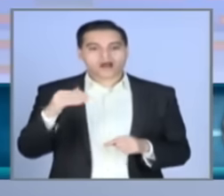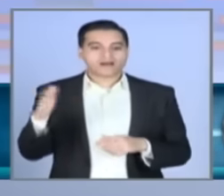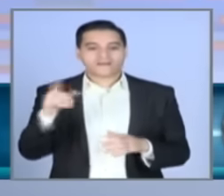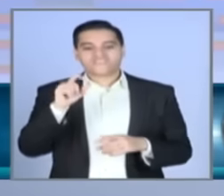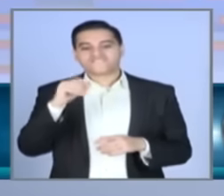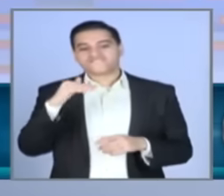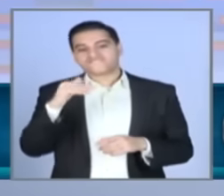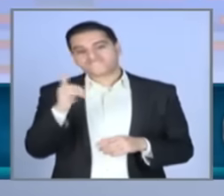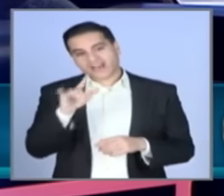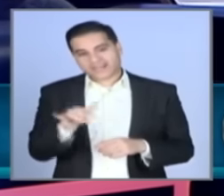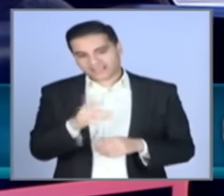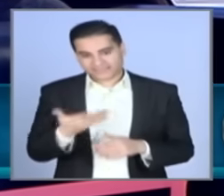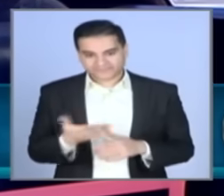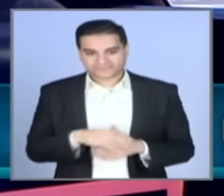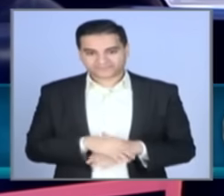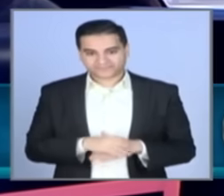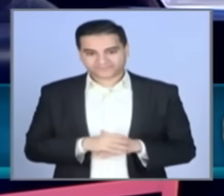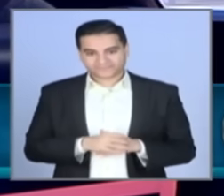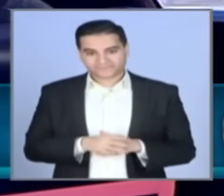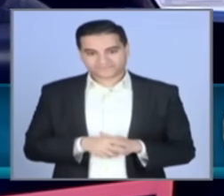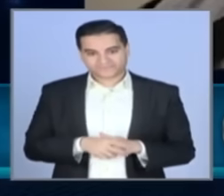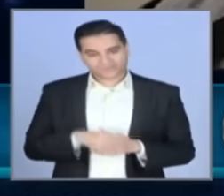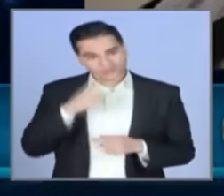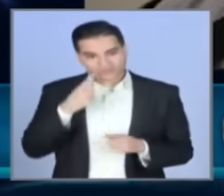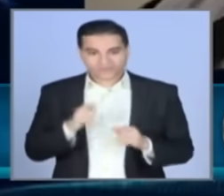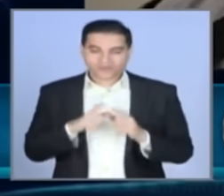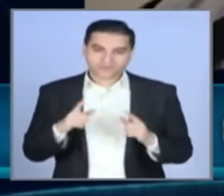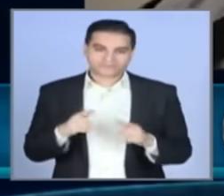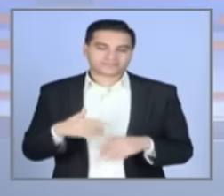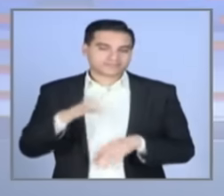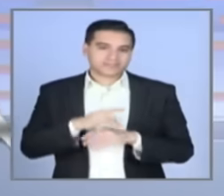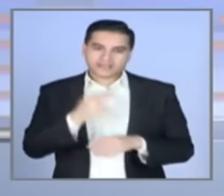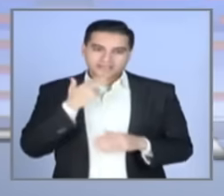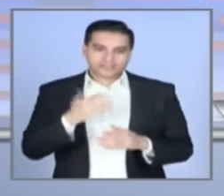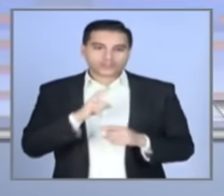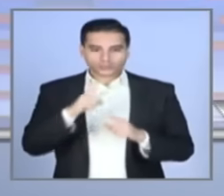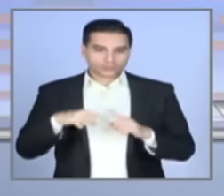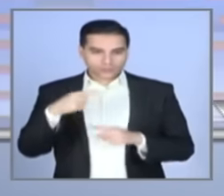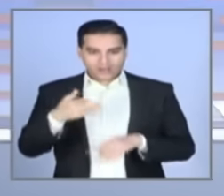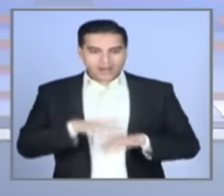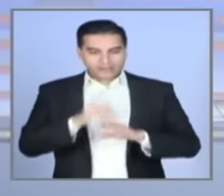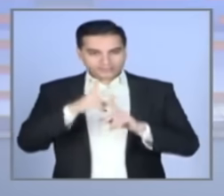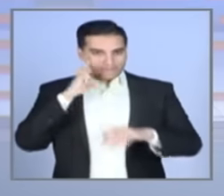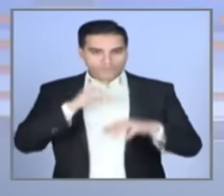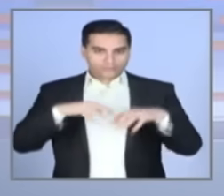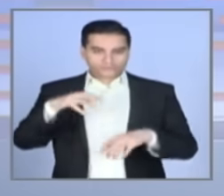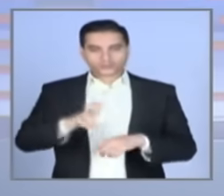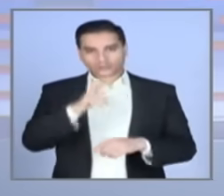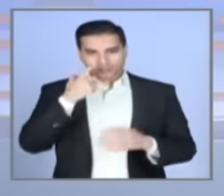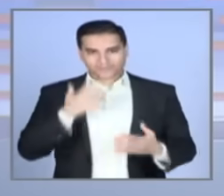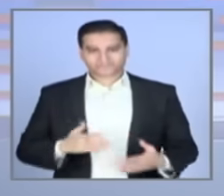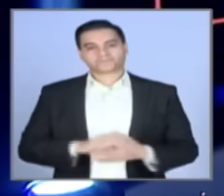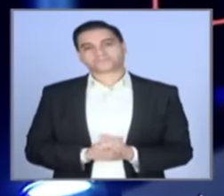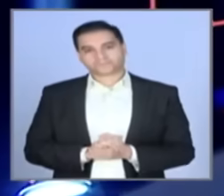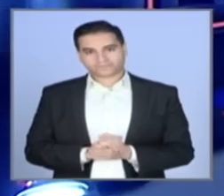فخم. والله يا حبيبي، والله يا حبيبي. شفت بقى؟ هاردلك. السؤال اللي جاي لوحاته معالم، والسؤال